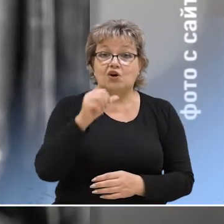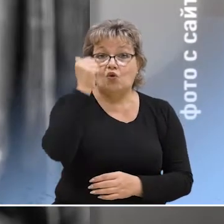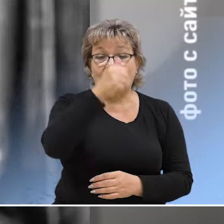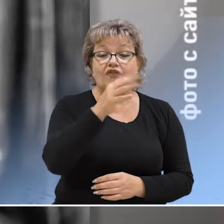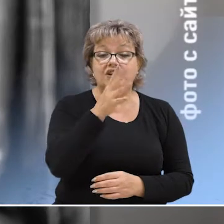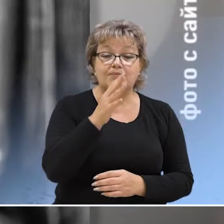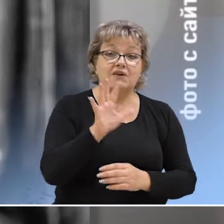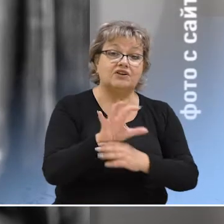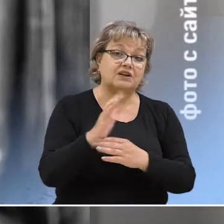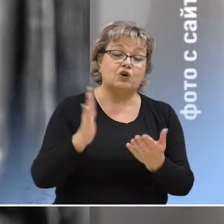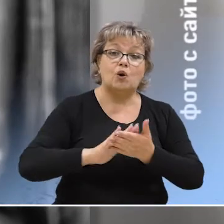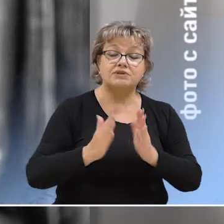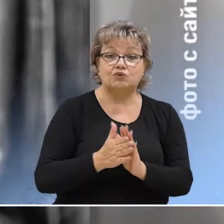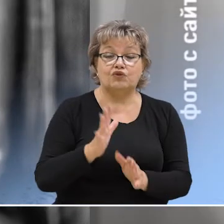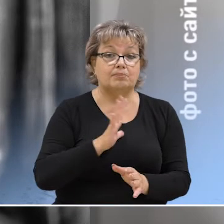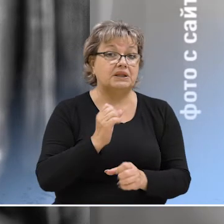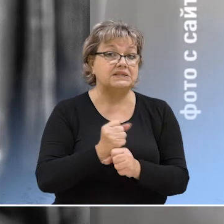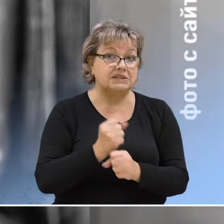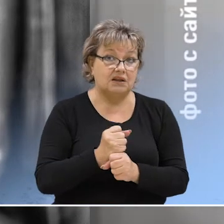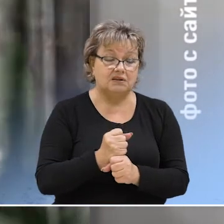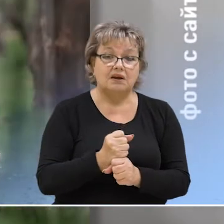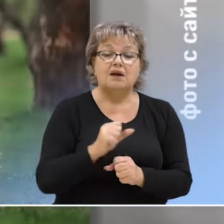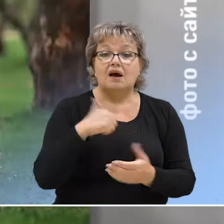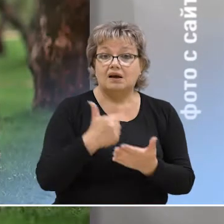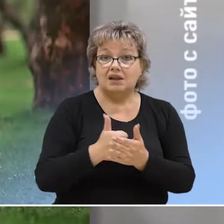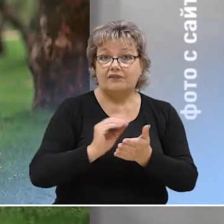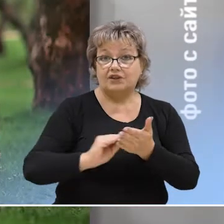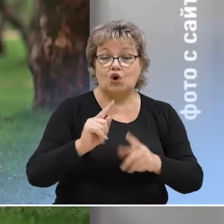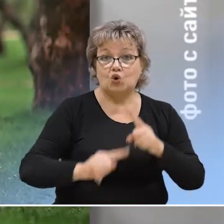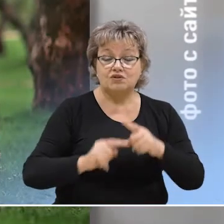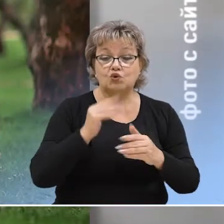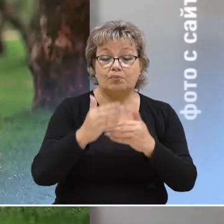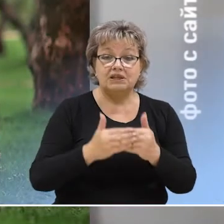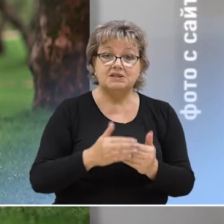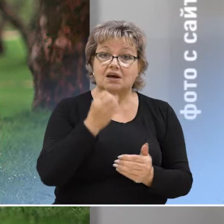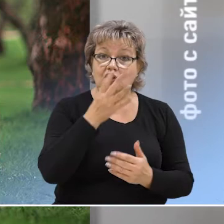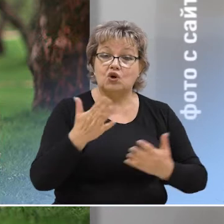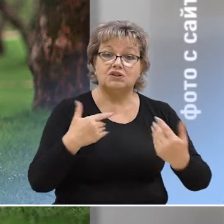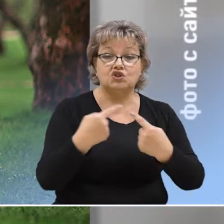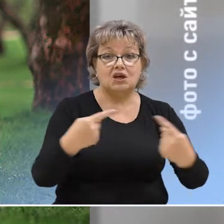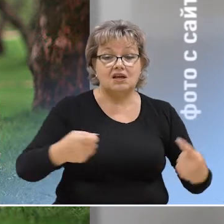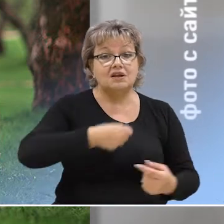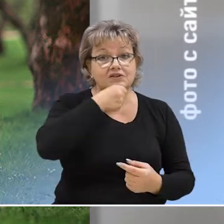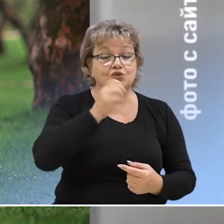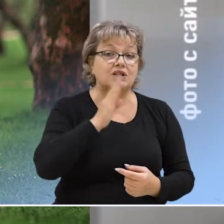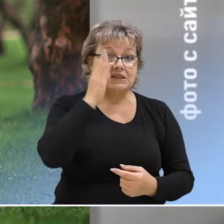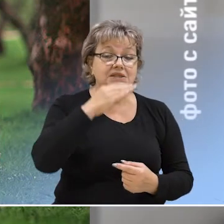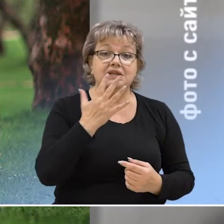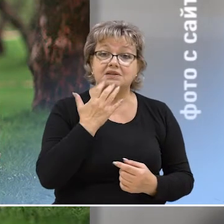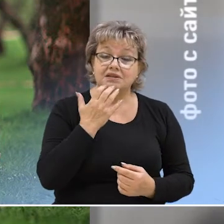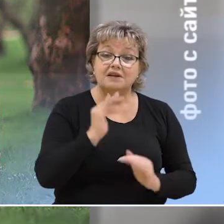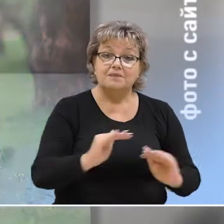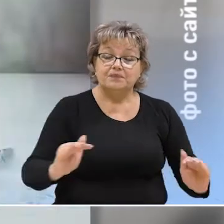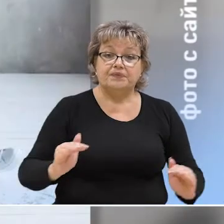Неважно, какого времени фотография и в какой обстановке она сделана. Главное, она цена для автора и показывает родственную близость, теплые отношения людей разных возрастов, родителей,